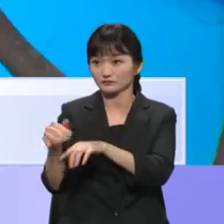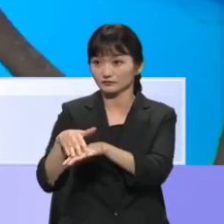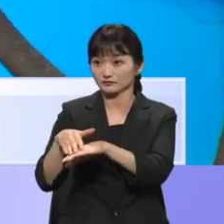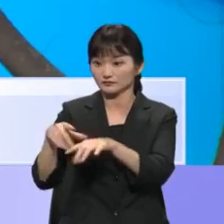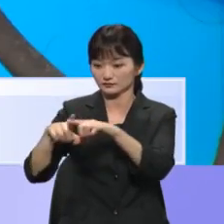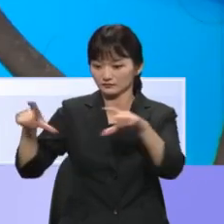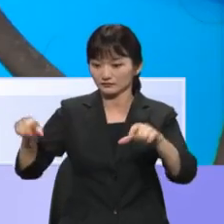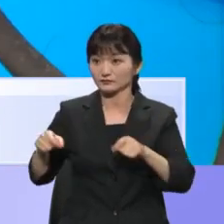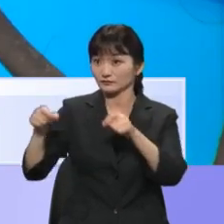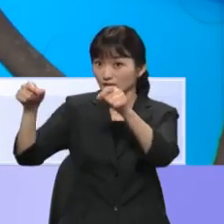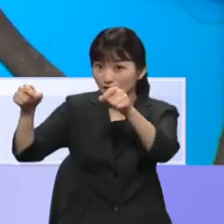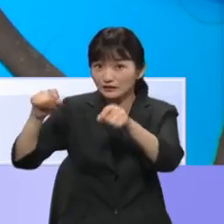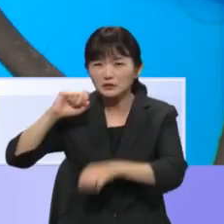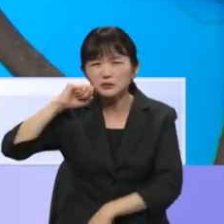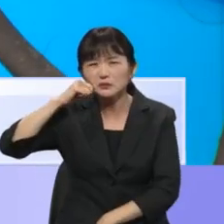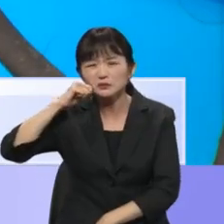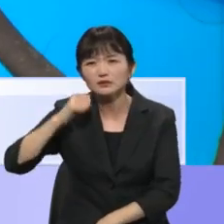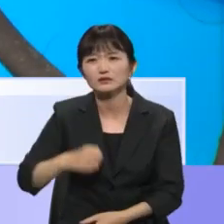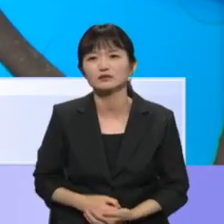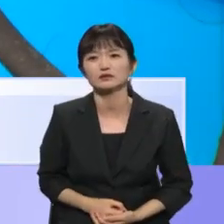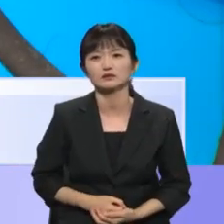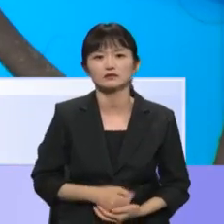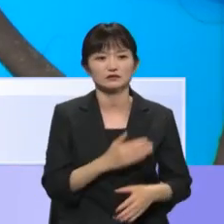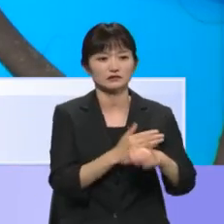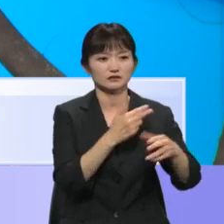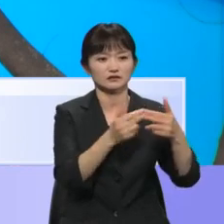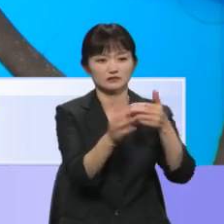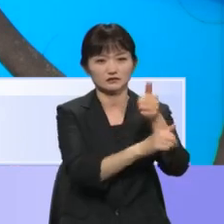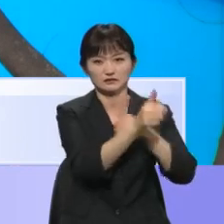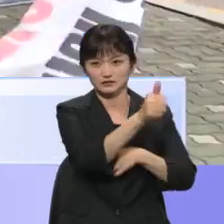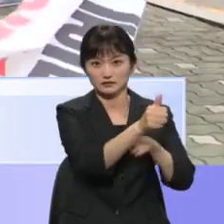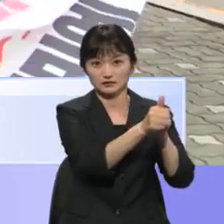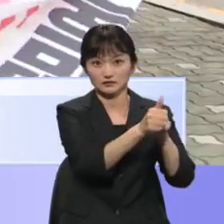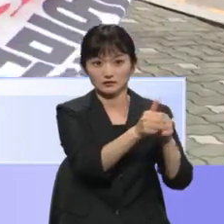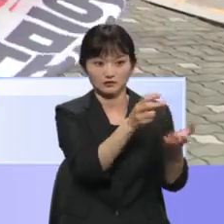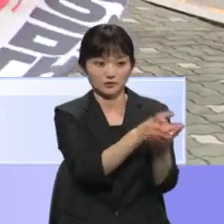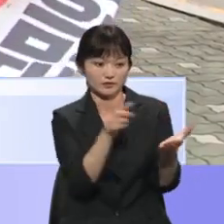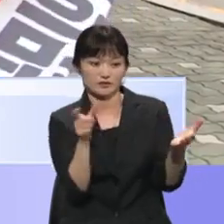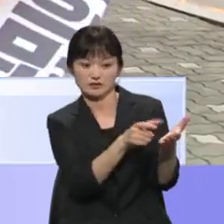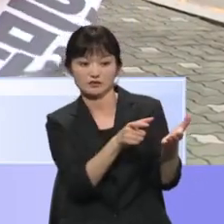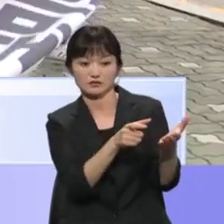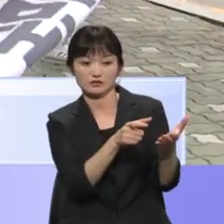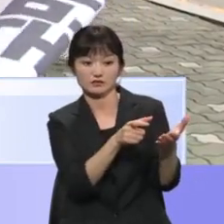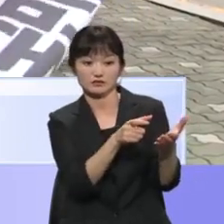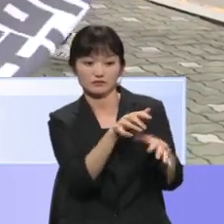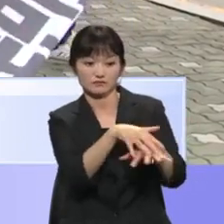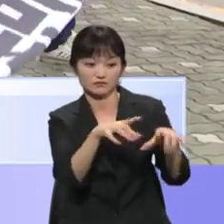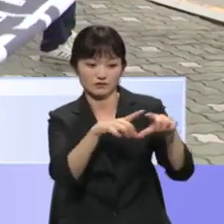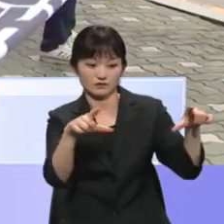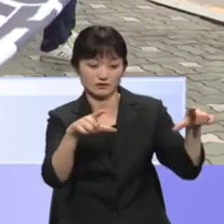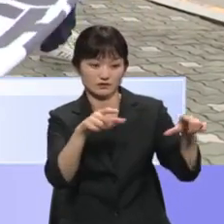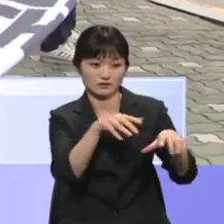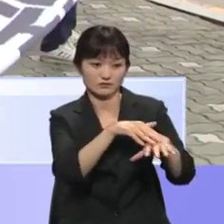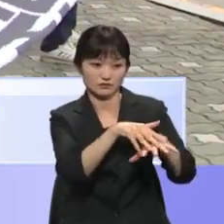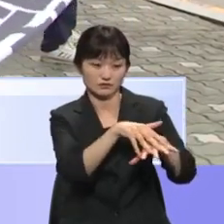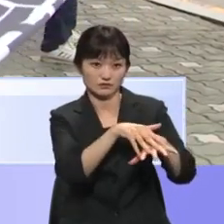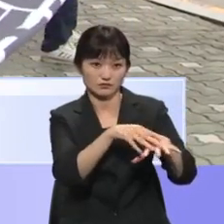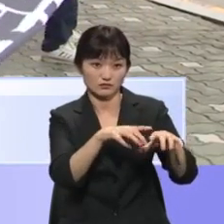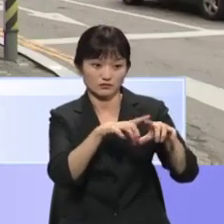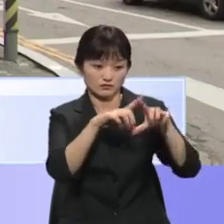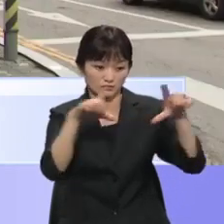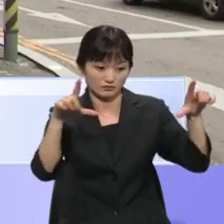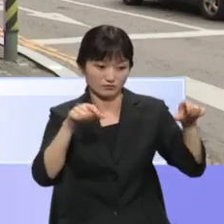걸기가 어렵거든요 이제 저희 같은 당협위원장들은 걸 수가 법적으로 걸 수가 있게 되니까 이런 기득권을 가진 사람들이 계속